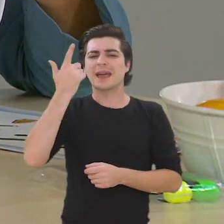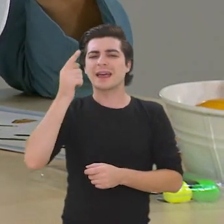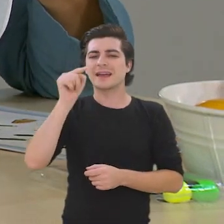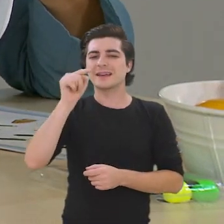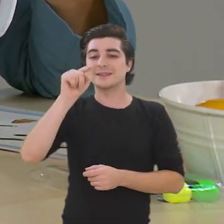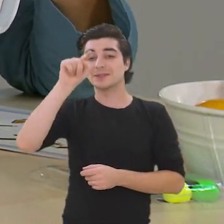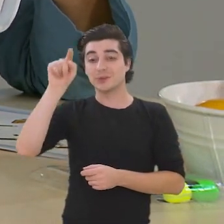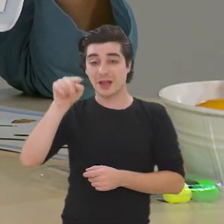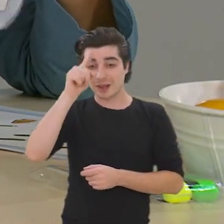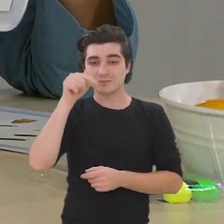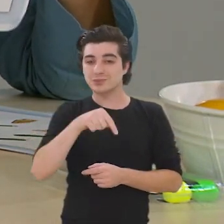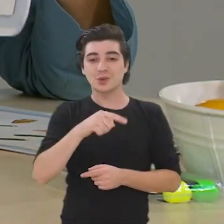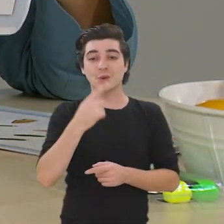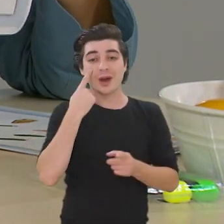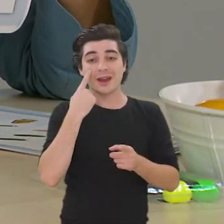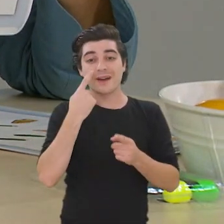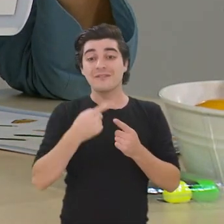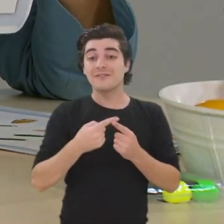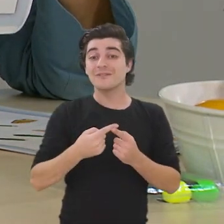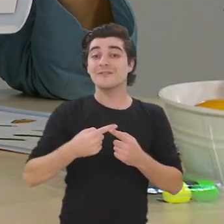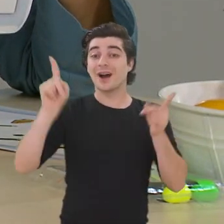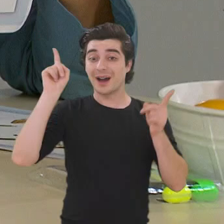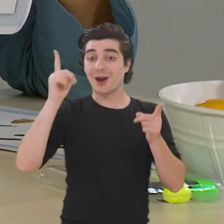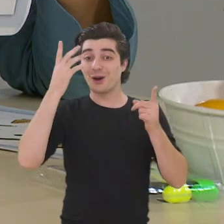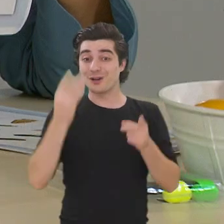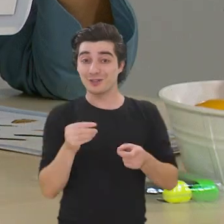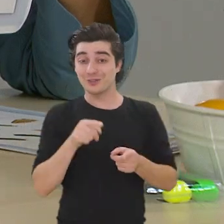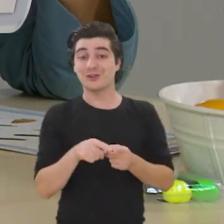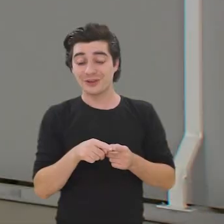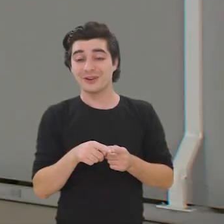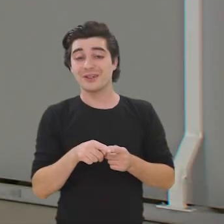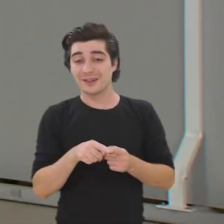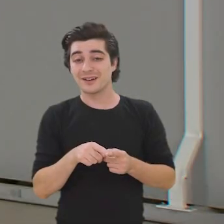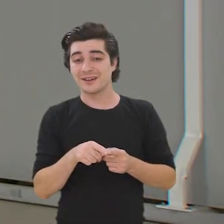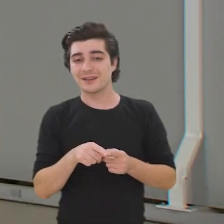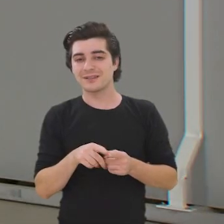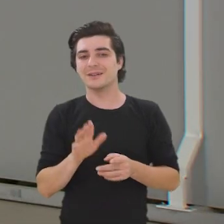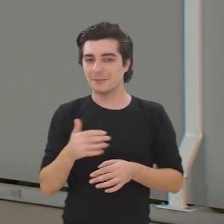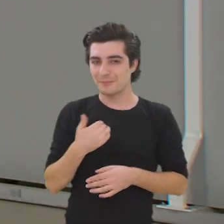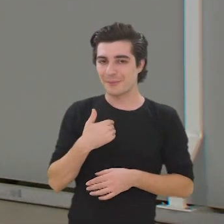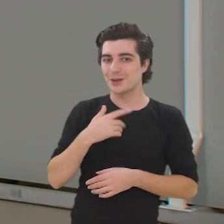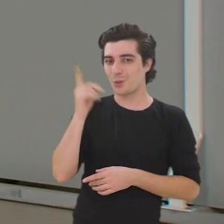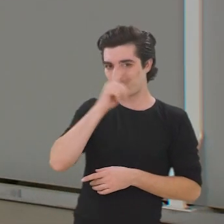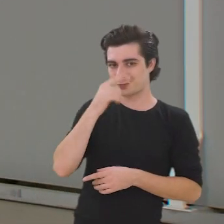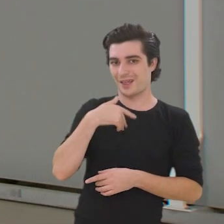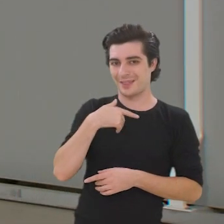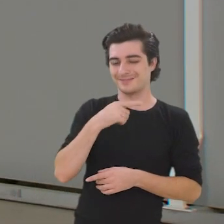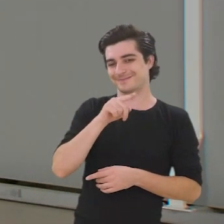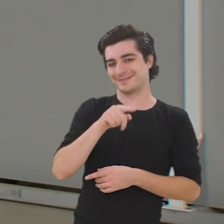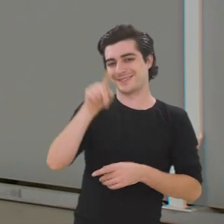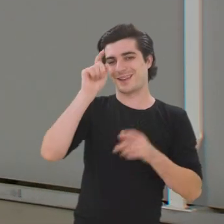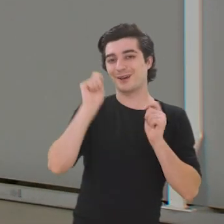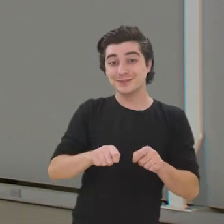Yukarıdaki işaret ve buradaki işaret de birbirinden farklı oldu. Ben de zaten bunu da